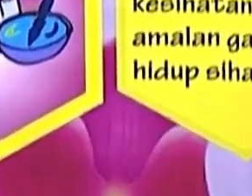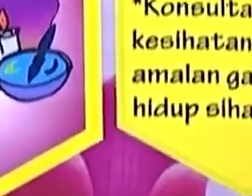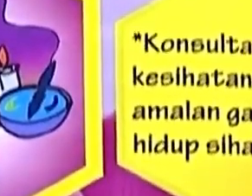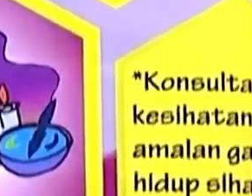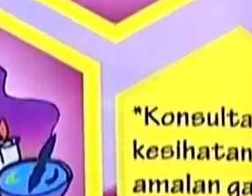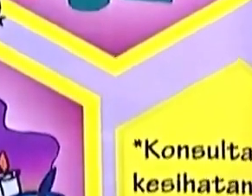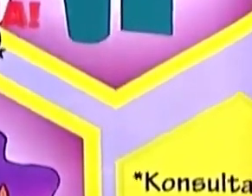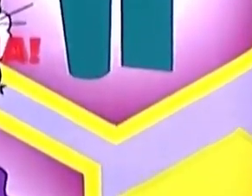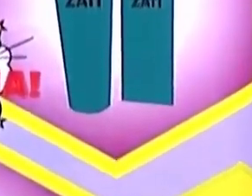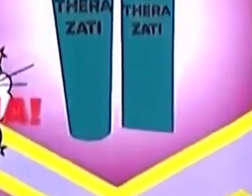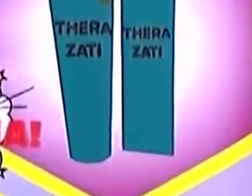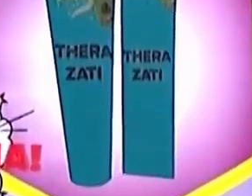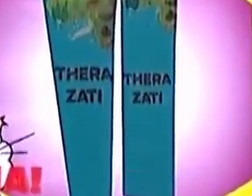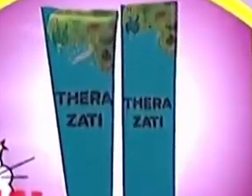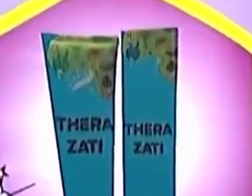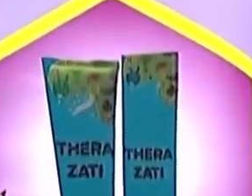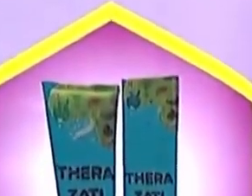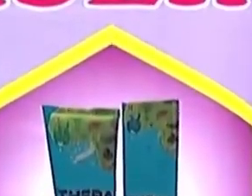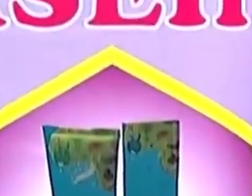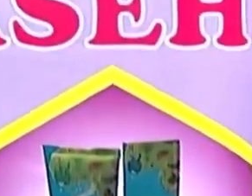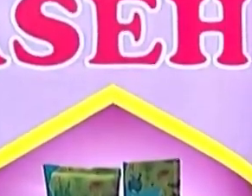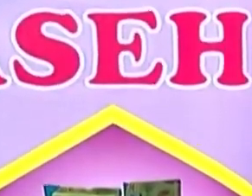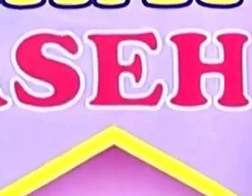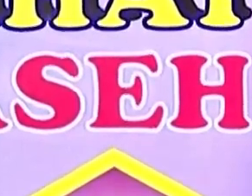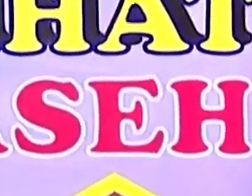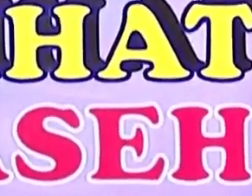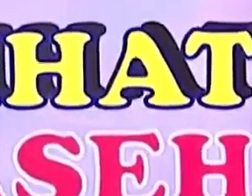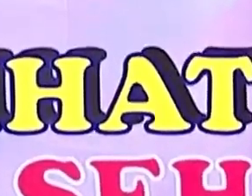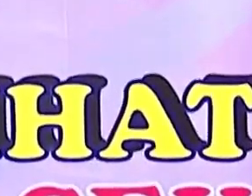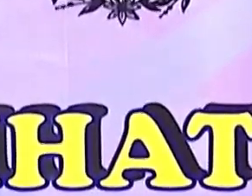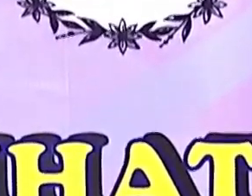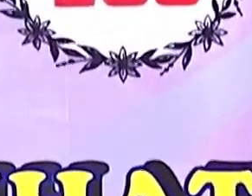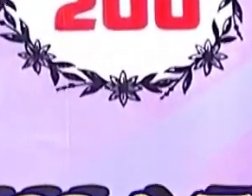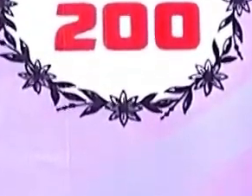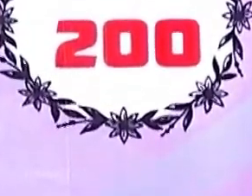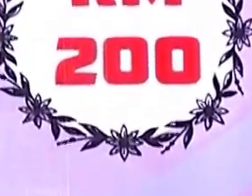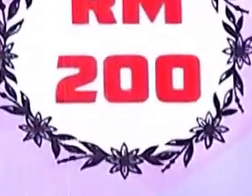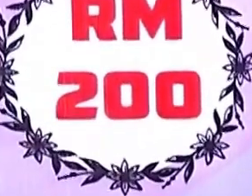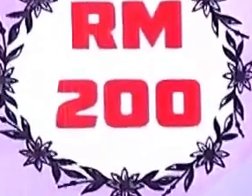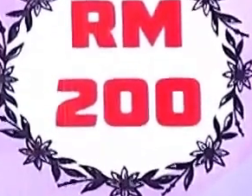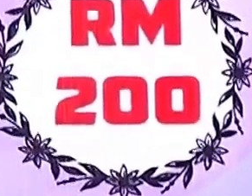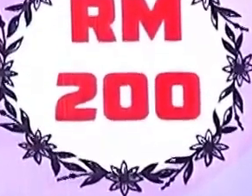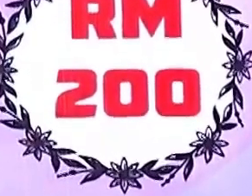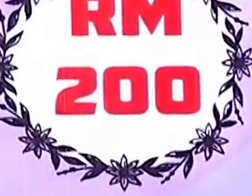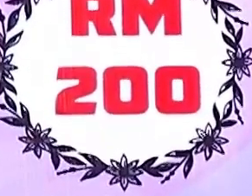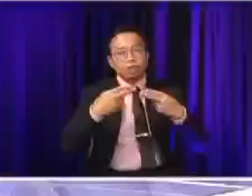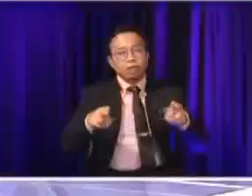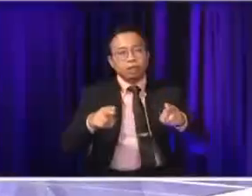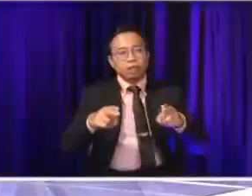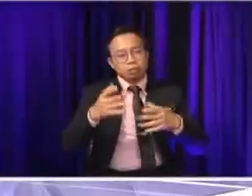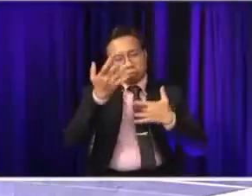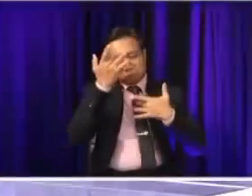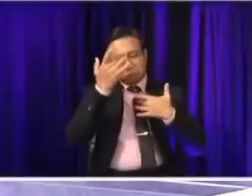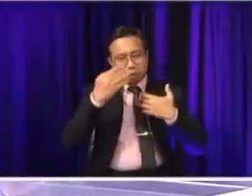tentang AC sehat tapi dia punya isi kandungannya untuk menghilangkan sakit badan